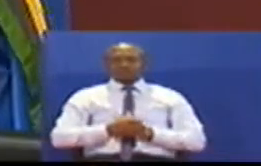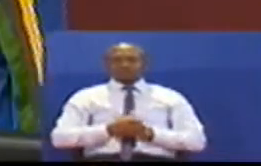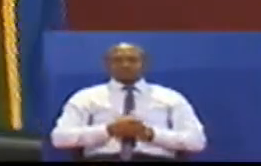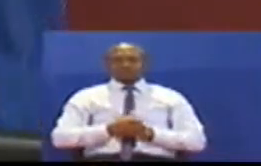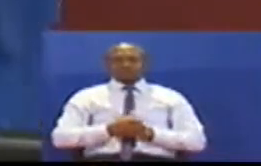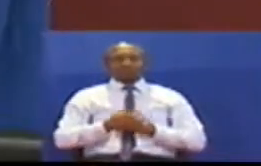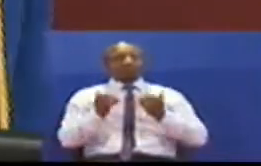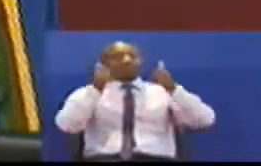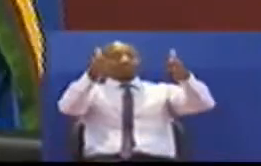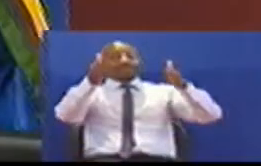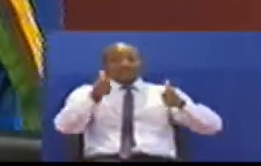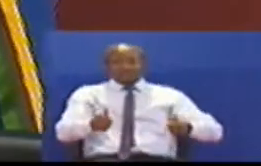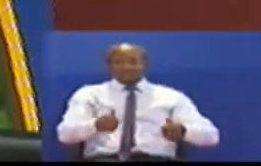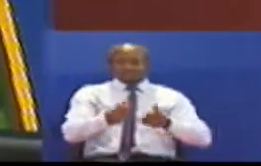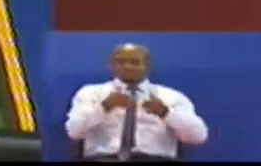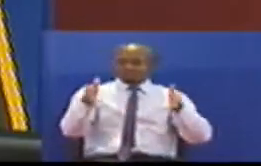Tukatangaza